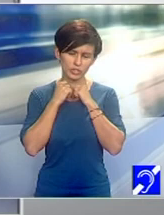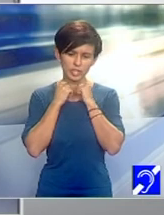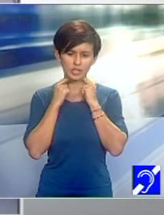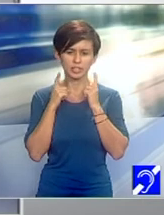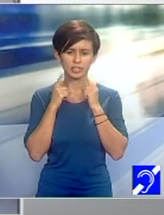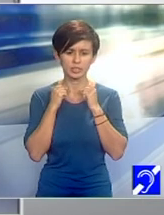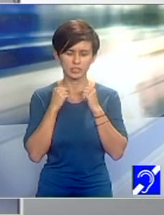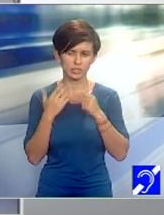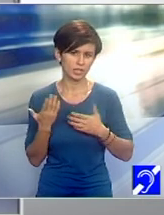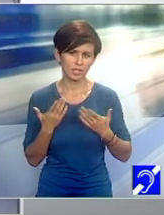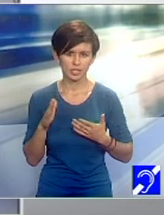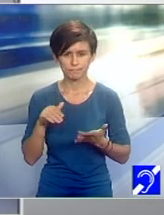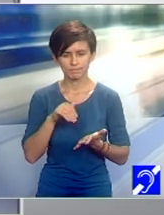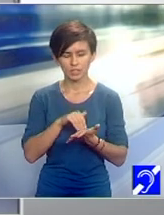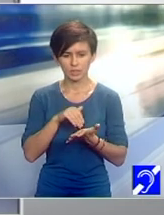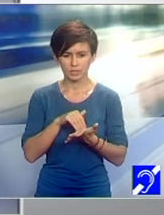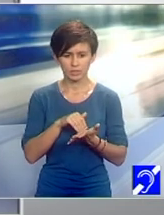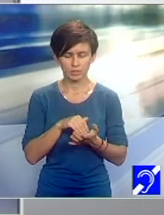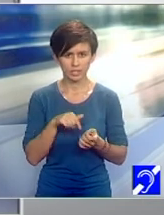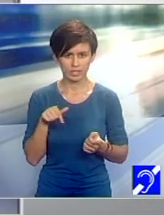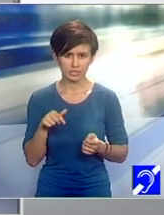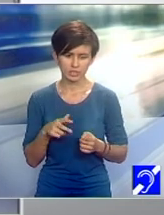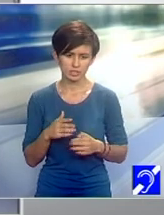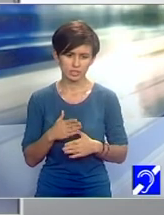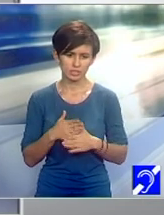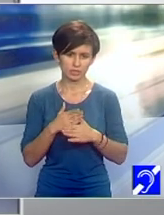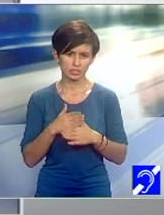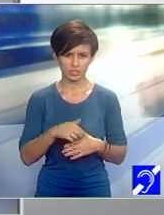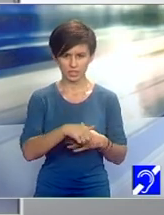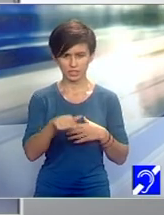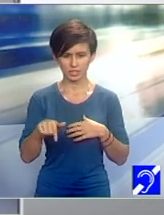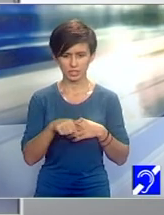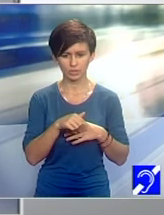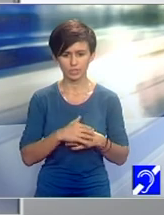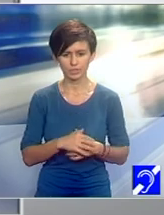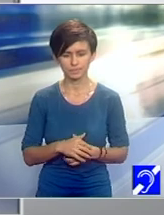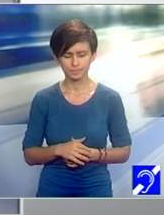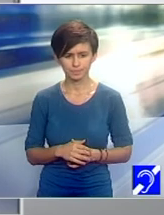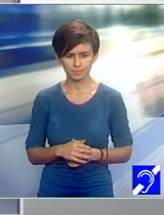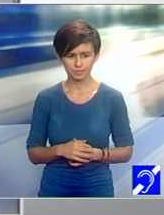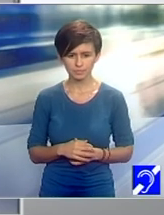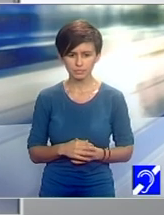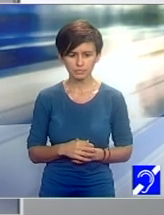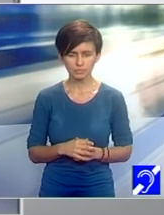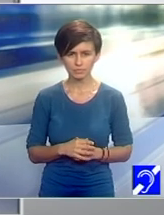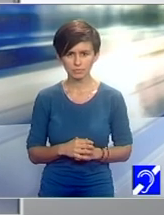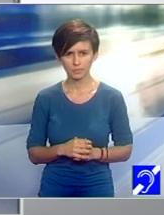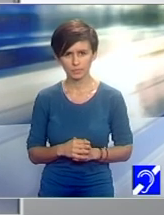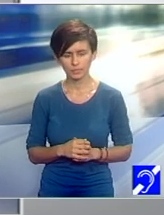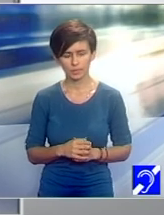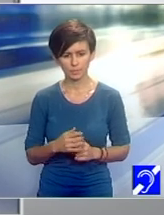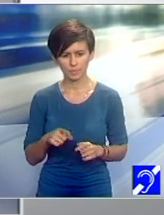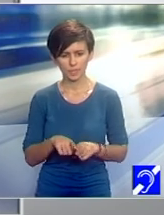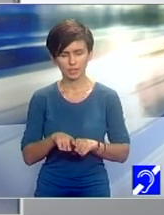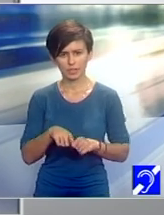au poate nevoie de o astfel de susținere din partea noastră și, bineînțeles, și inspectoratele